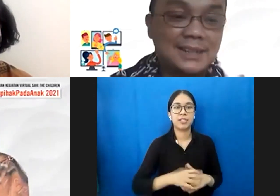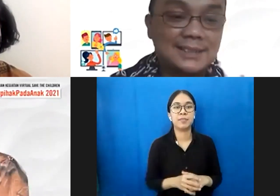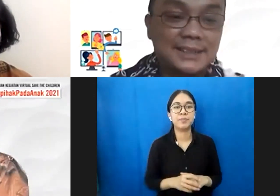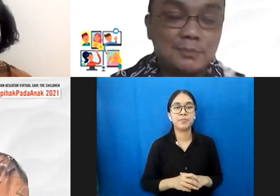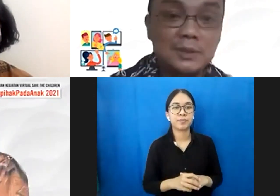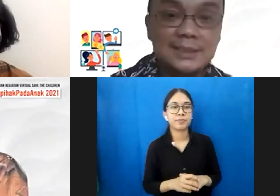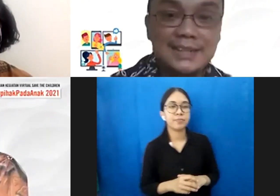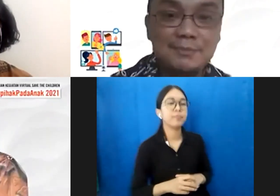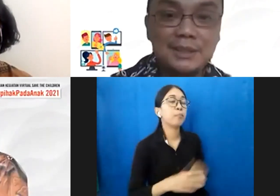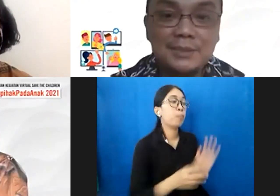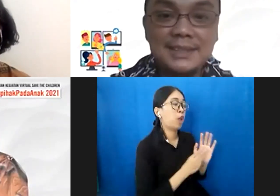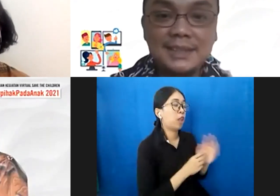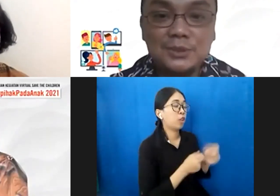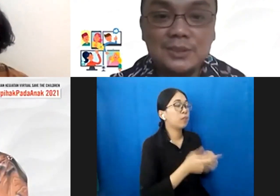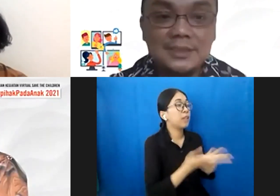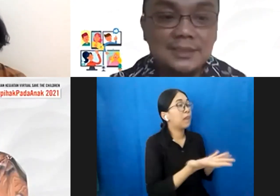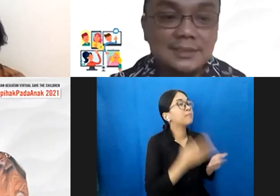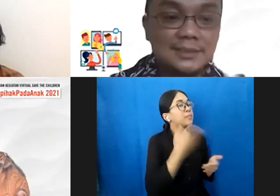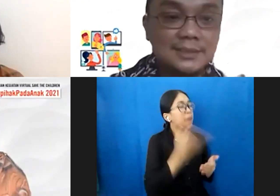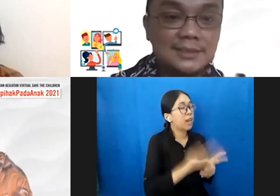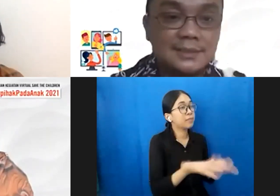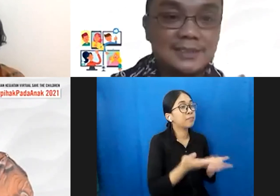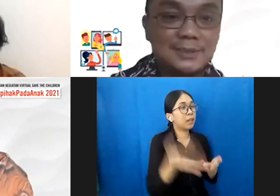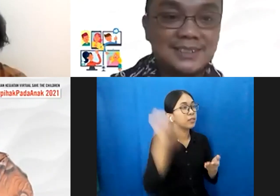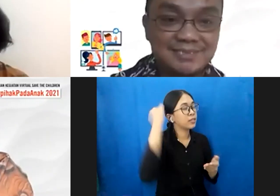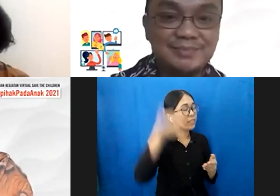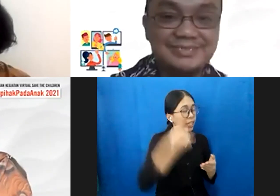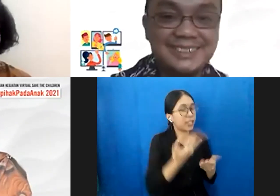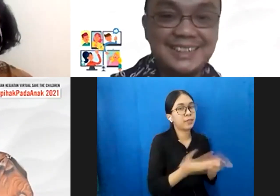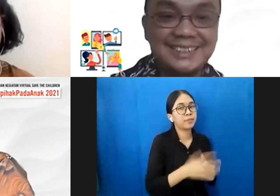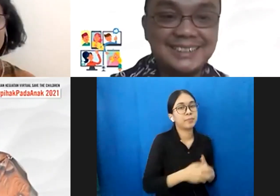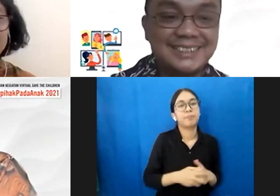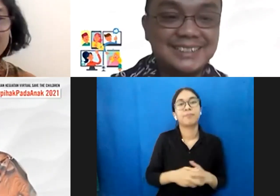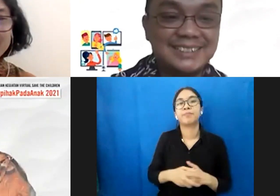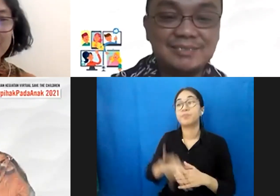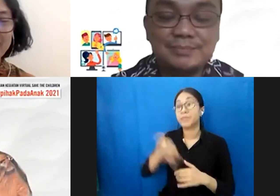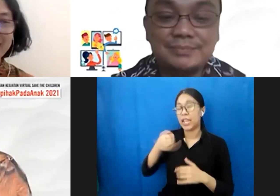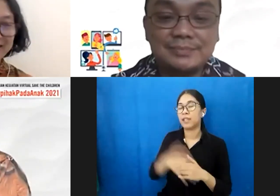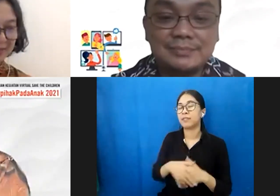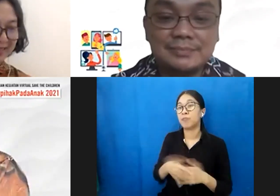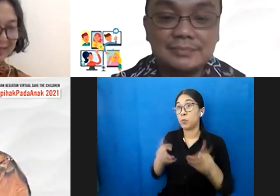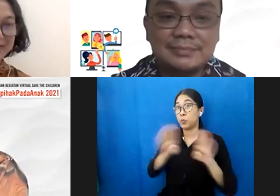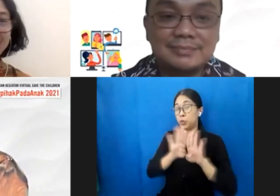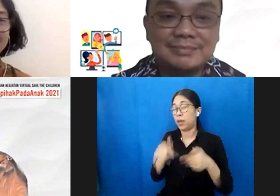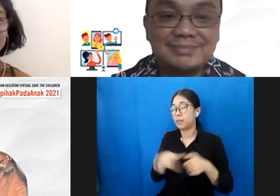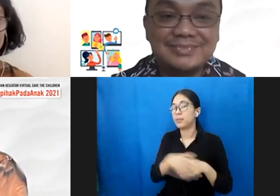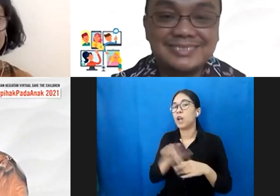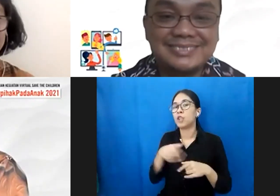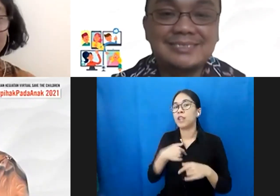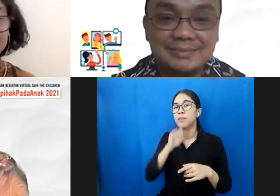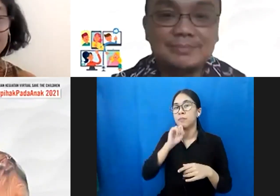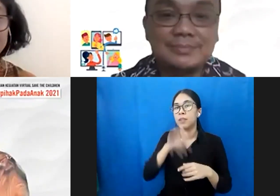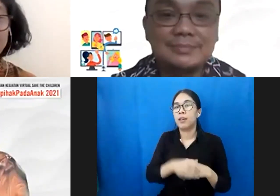Terima kasih Ibu. Silakan mungkin Mbak Jeki untuk closing. Closing remark ya Mas Bram ya. Kalau saya senang sama pernyataan ini